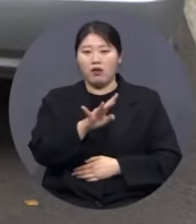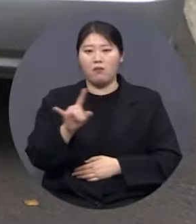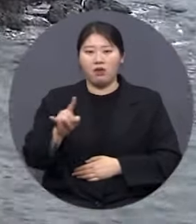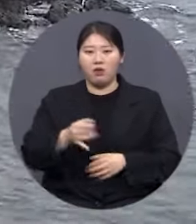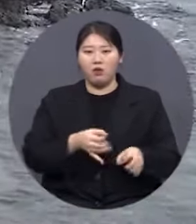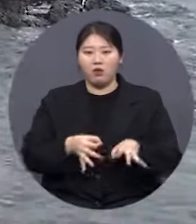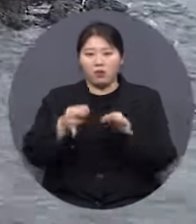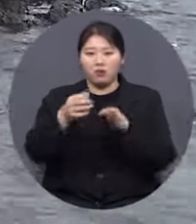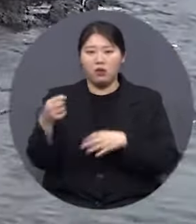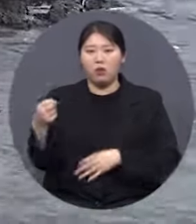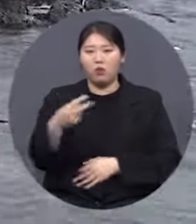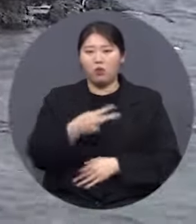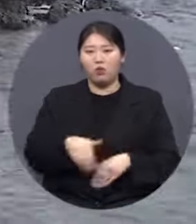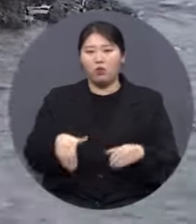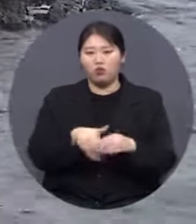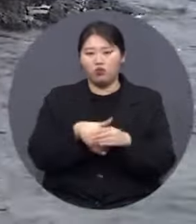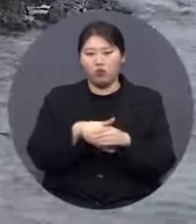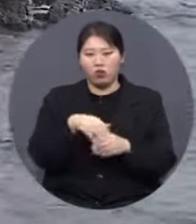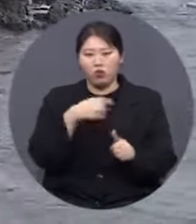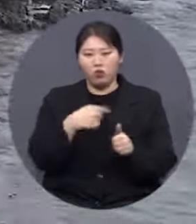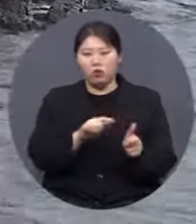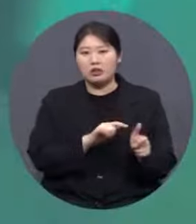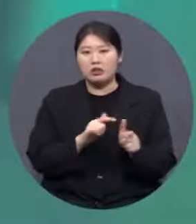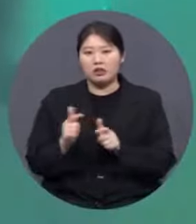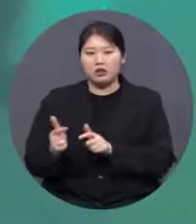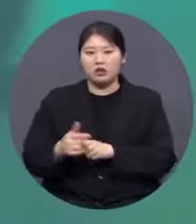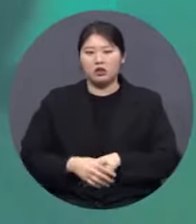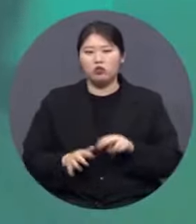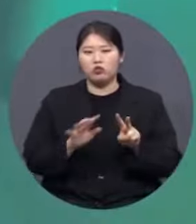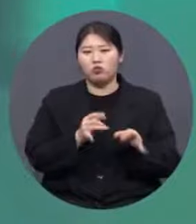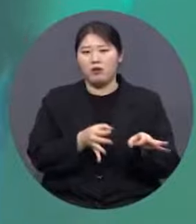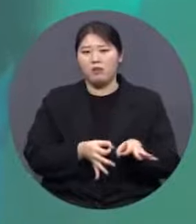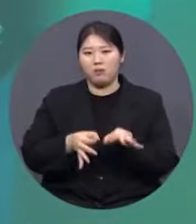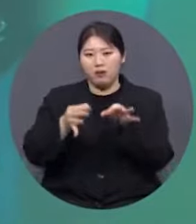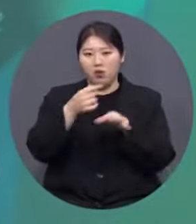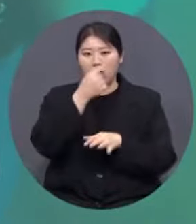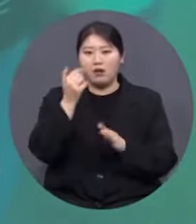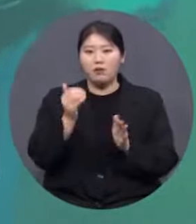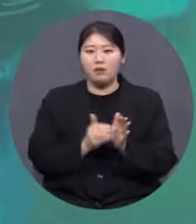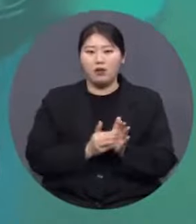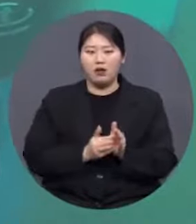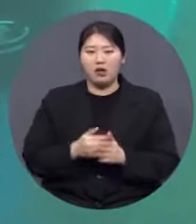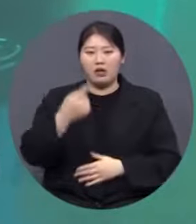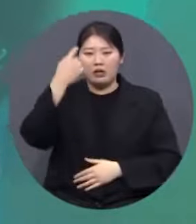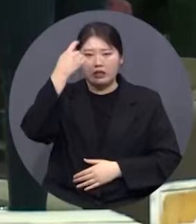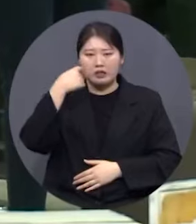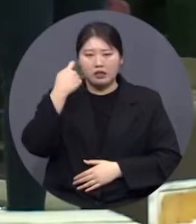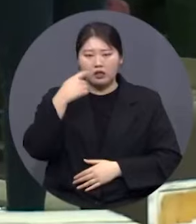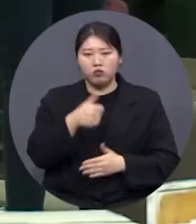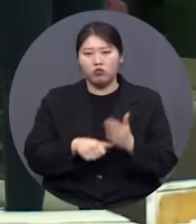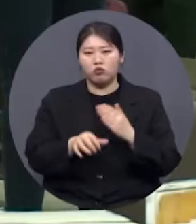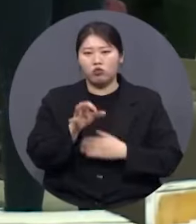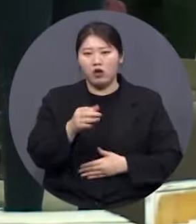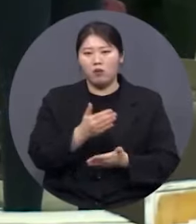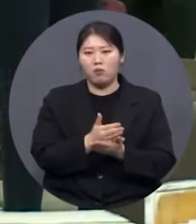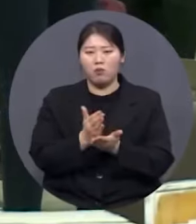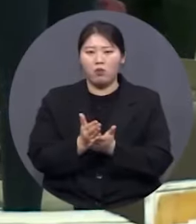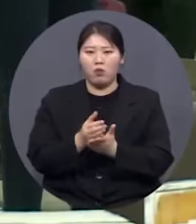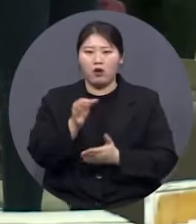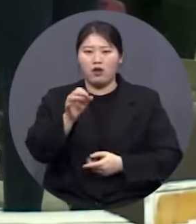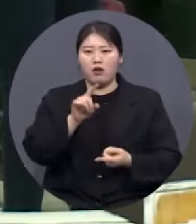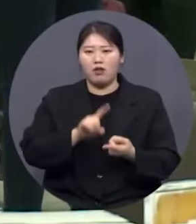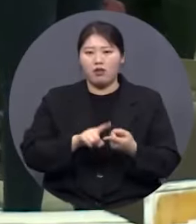높고 문화 강습과 미용 부분도 갑절 높은 것으로 분석되면서 체감 물가를 이끄는 품목별 가격에